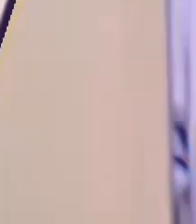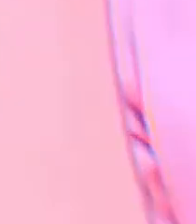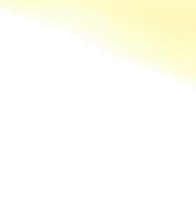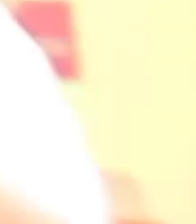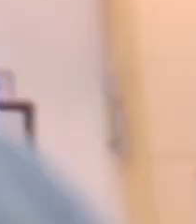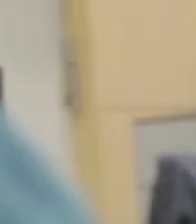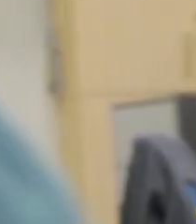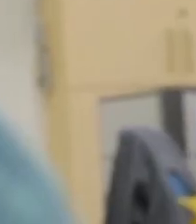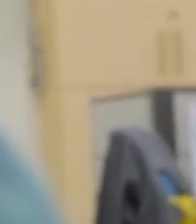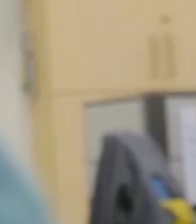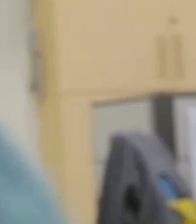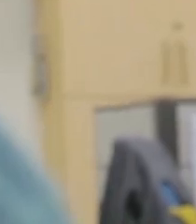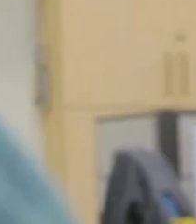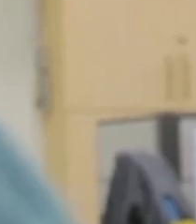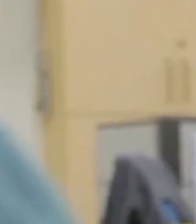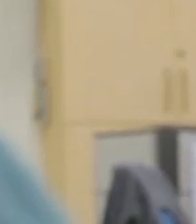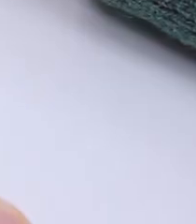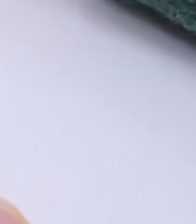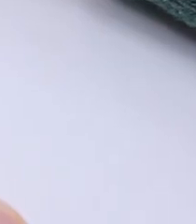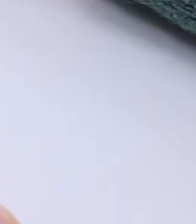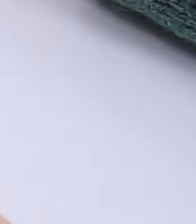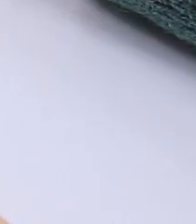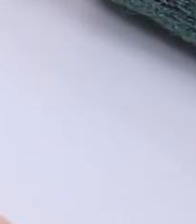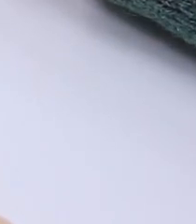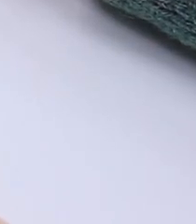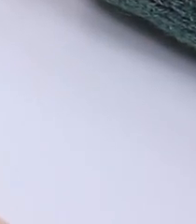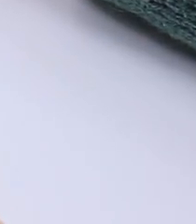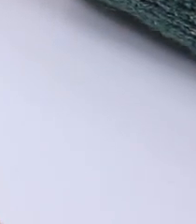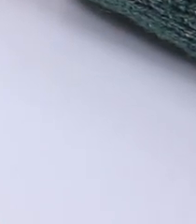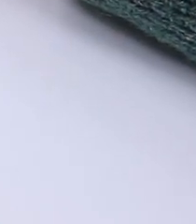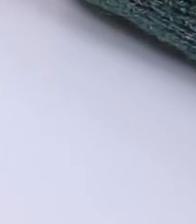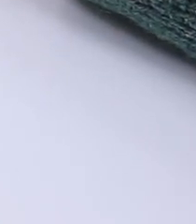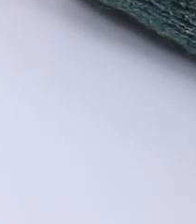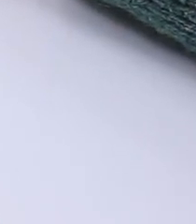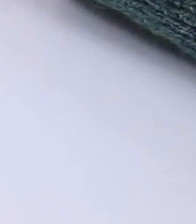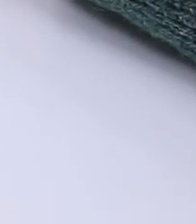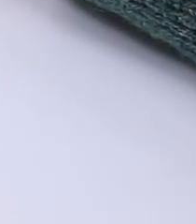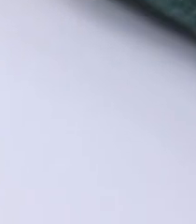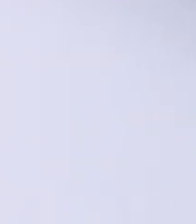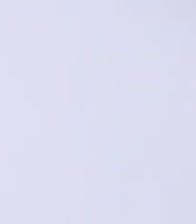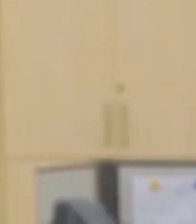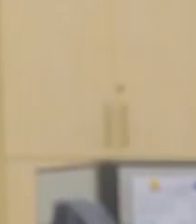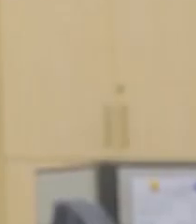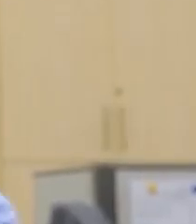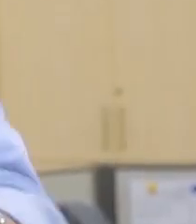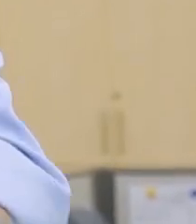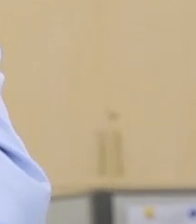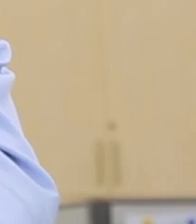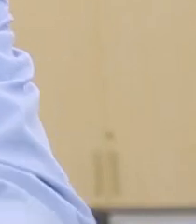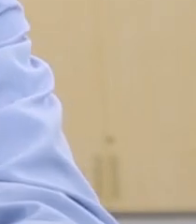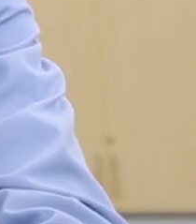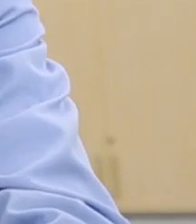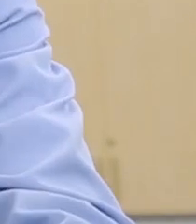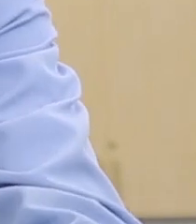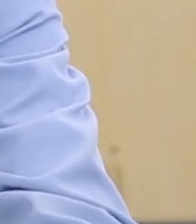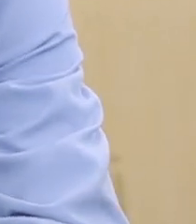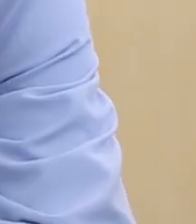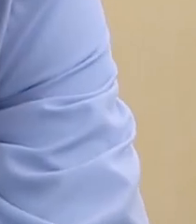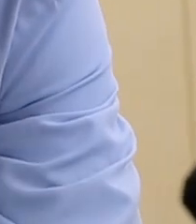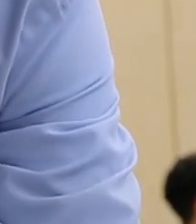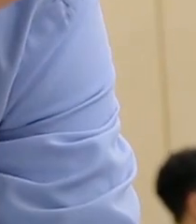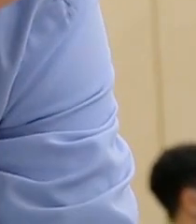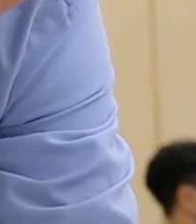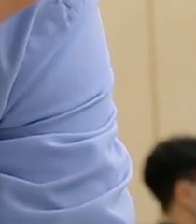두 번째, 청각장애인. 공무원과 청각장애인 민원인이 필담을 나누고 있다. 가능하면 수어를